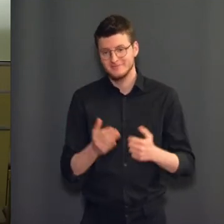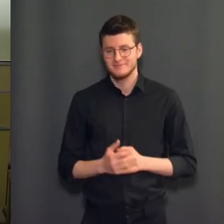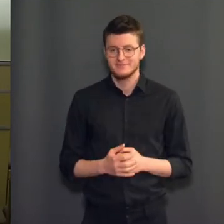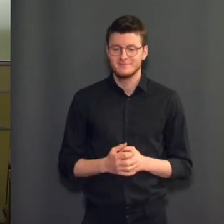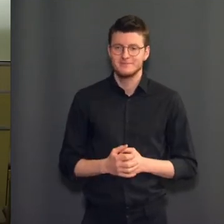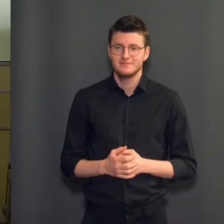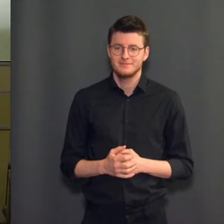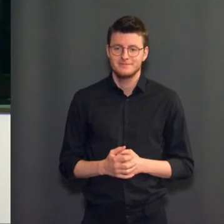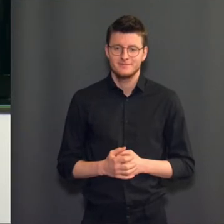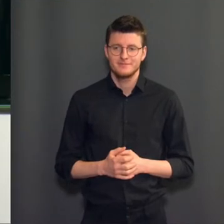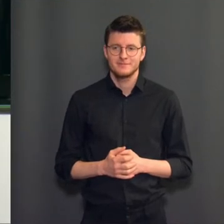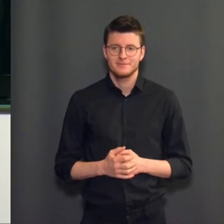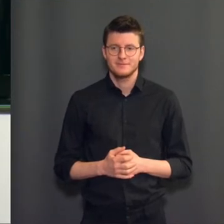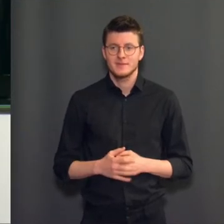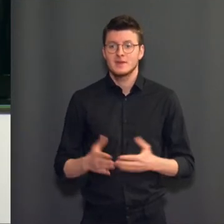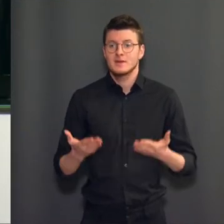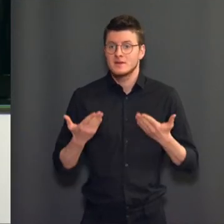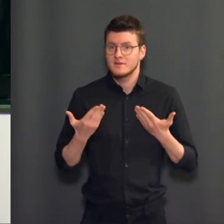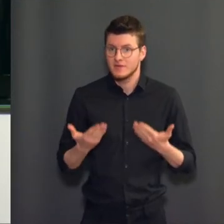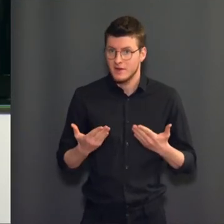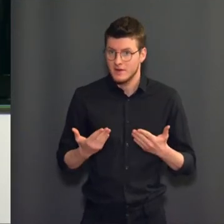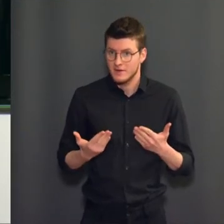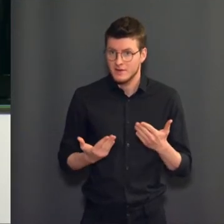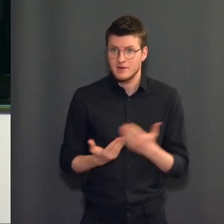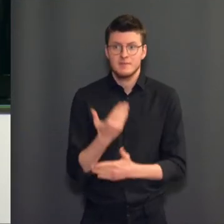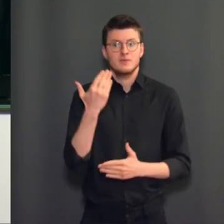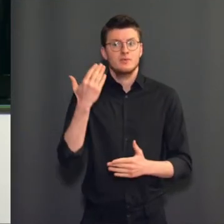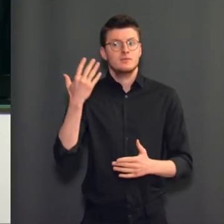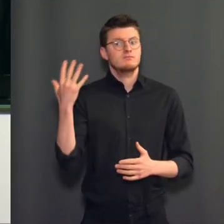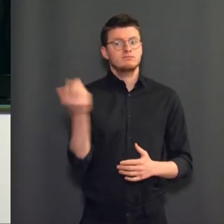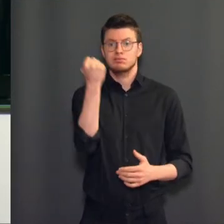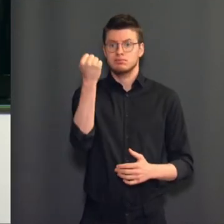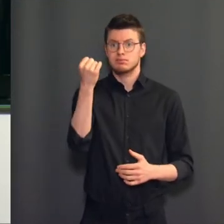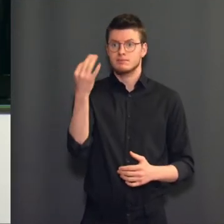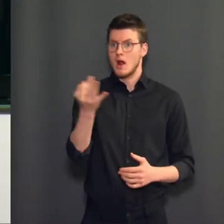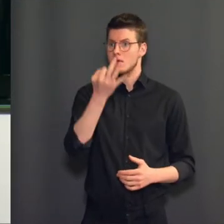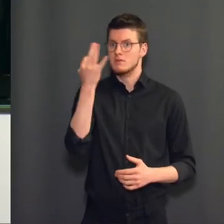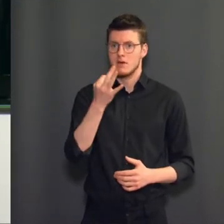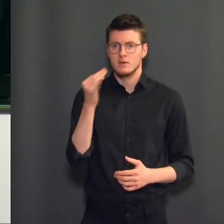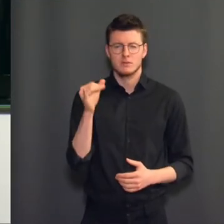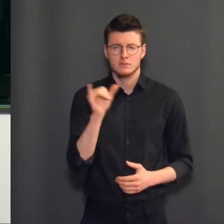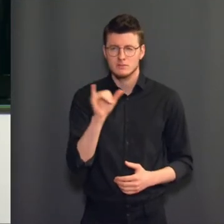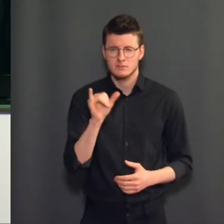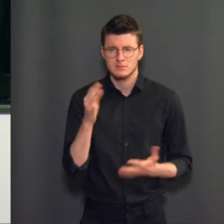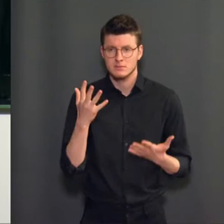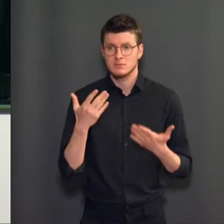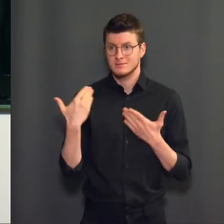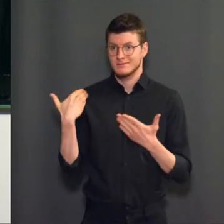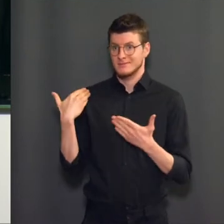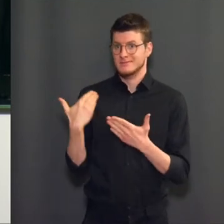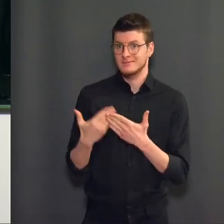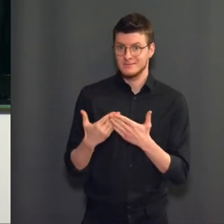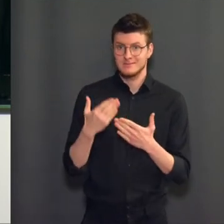Vandaag hebben we opnieuw een belangrijke mijlpaal bereikt. Want er werden nu meer dan 2 miljoen vaccins